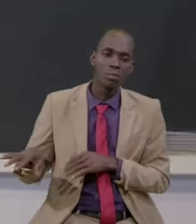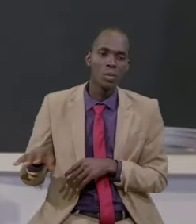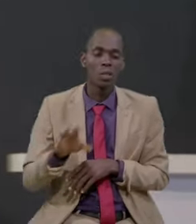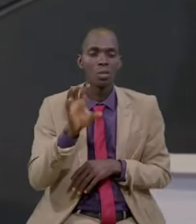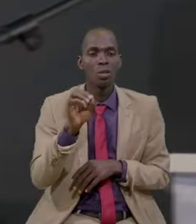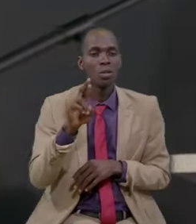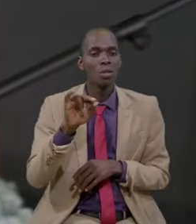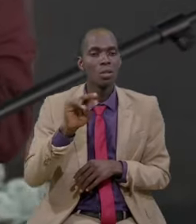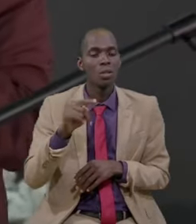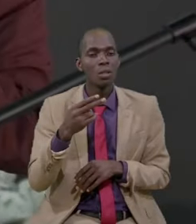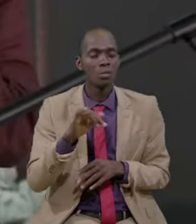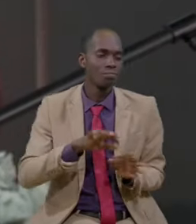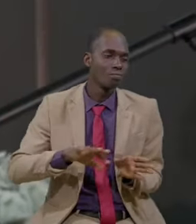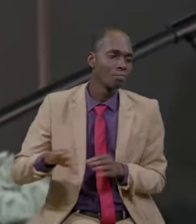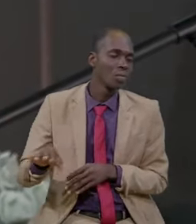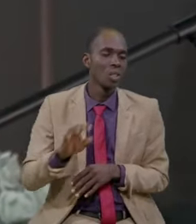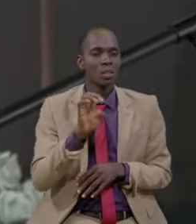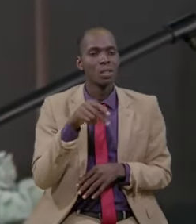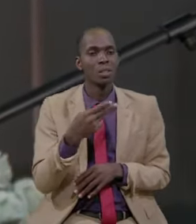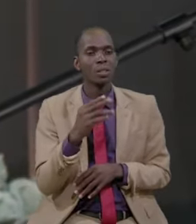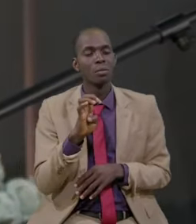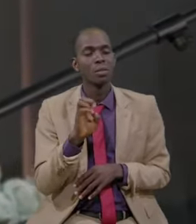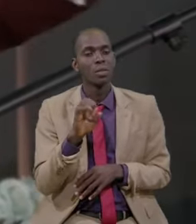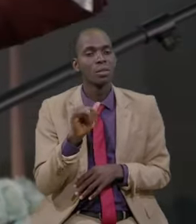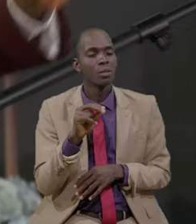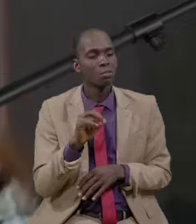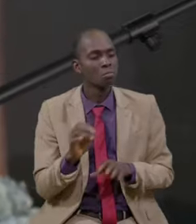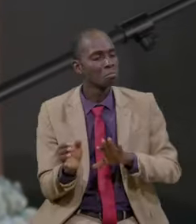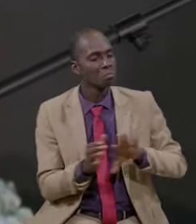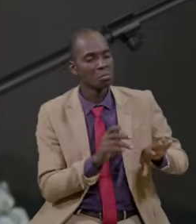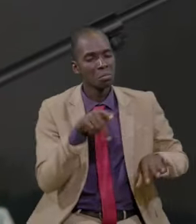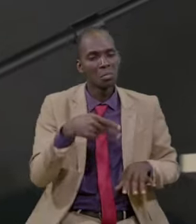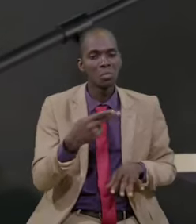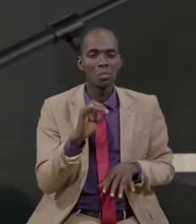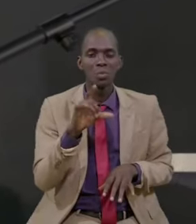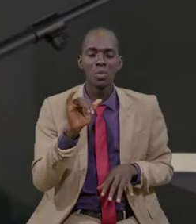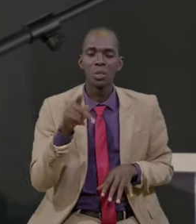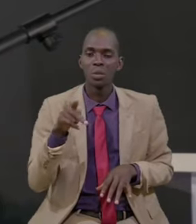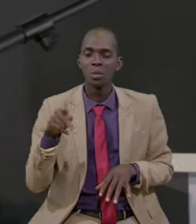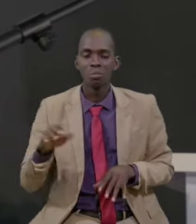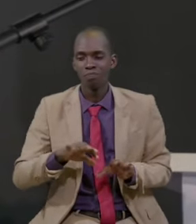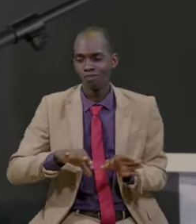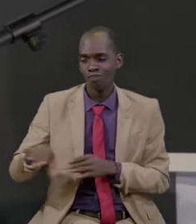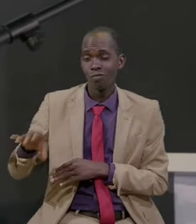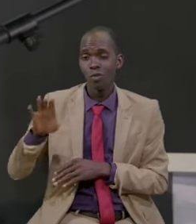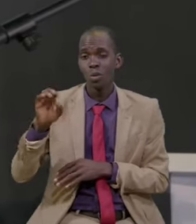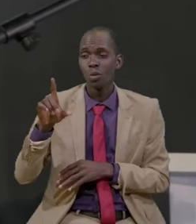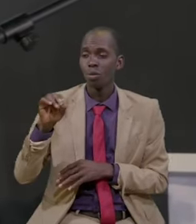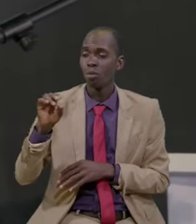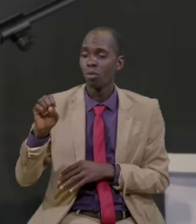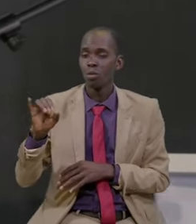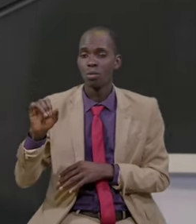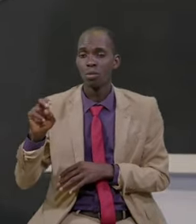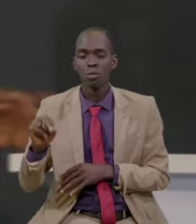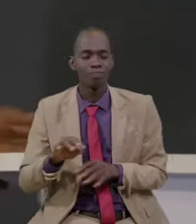Éphésiens, Philippiens, Colossiens, lisez ça. Et ce que Jésus-Christ a dit, non, vous savez, ça